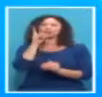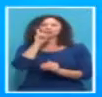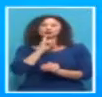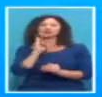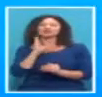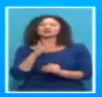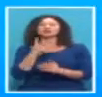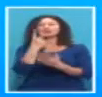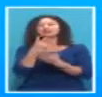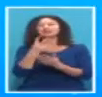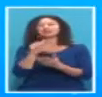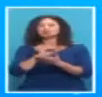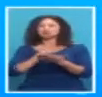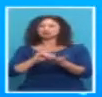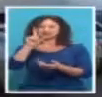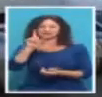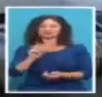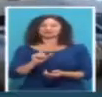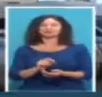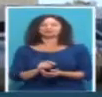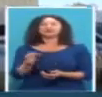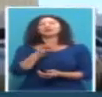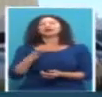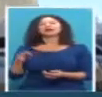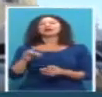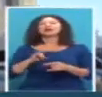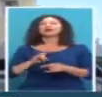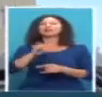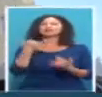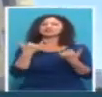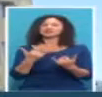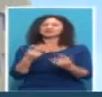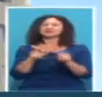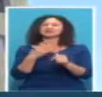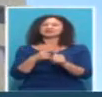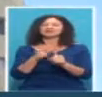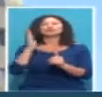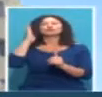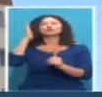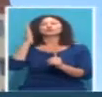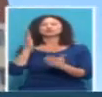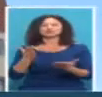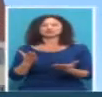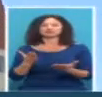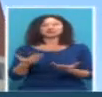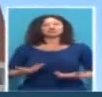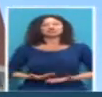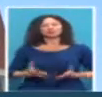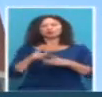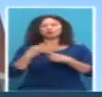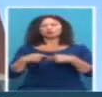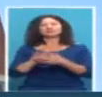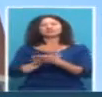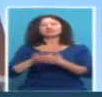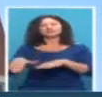увидели и наши корреспонденты. Микрорайон «Аэропорт» уже сегодня называют перспективным жилым комплексом с чистыми